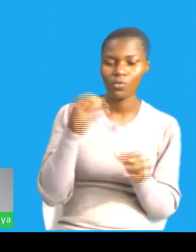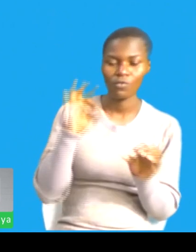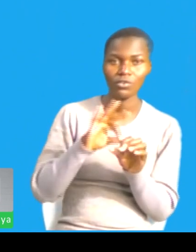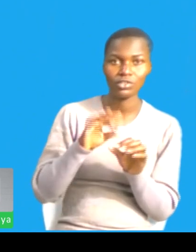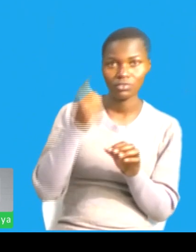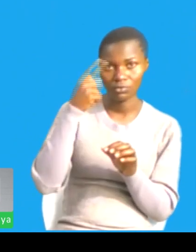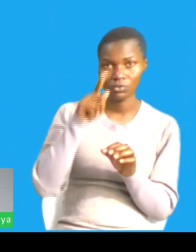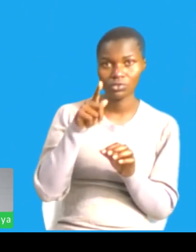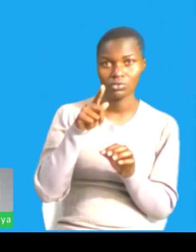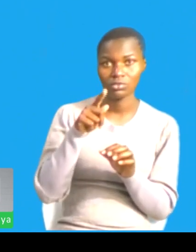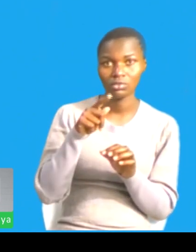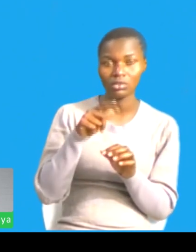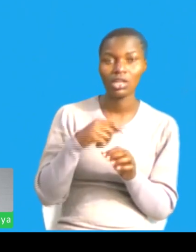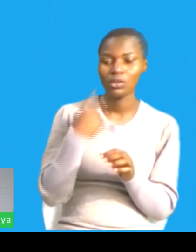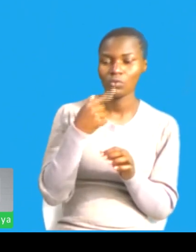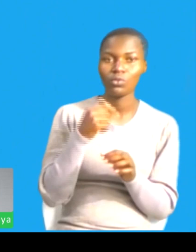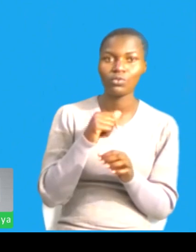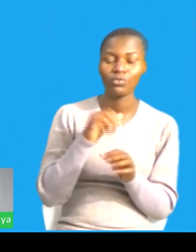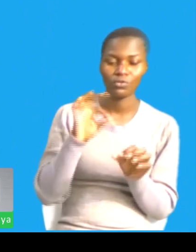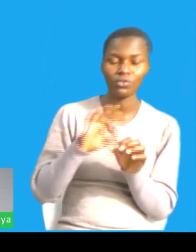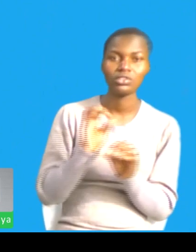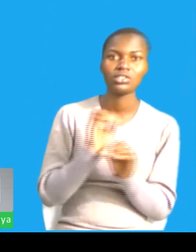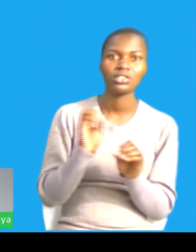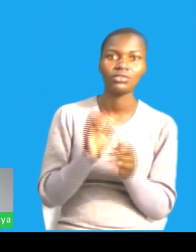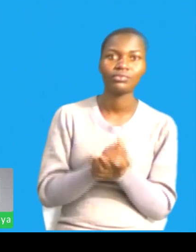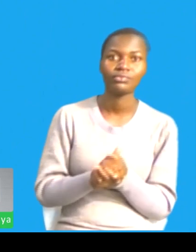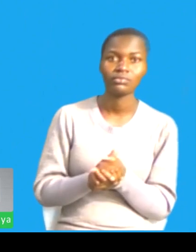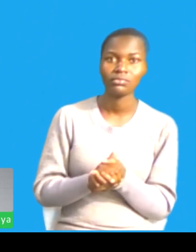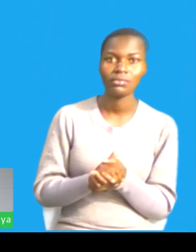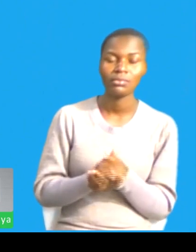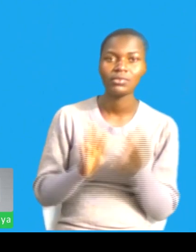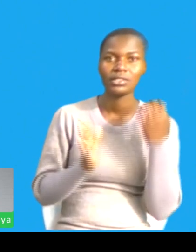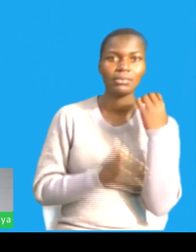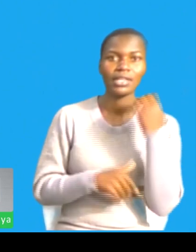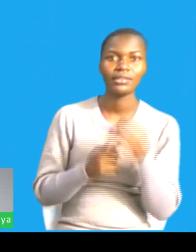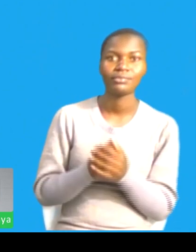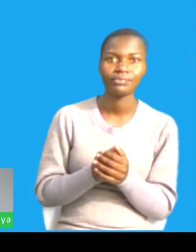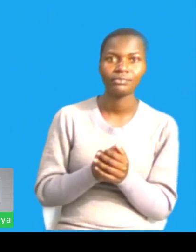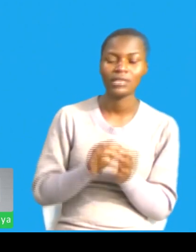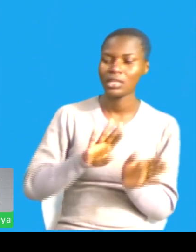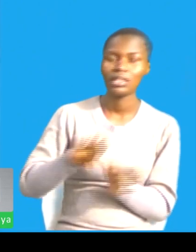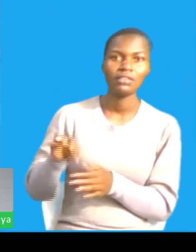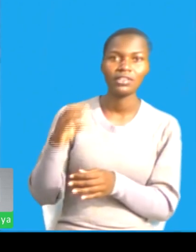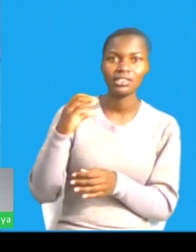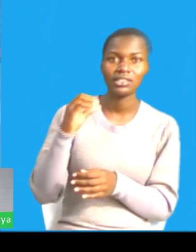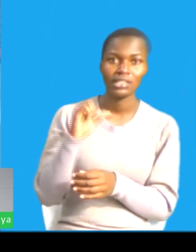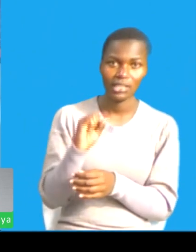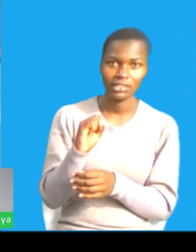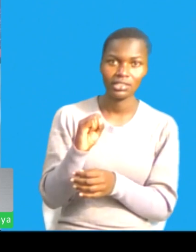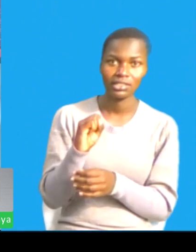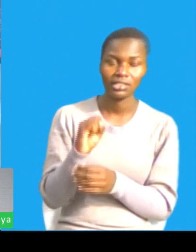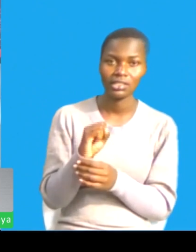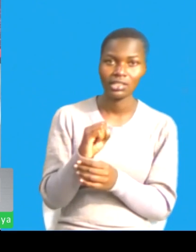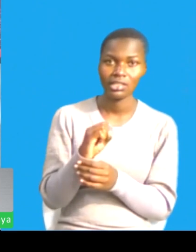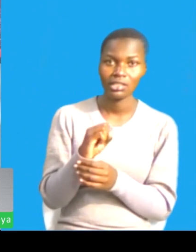kura. Which is very unfair. Okay. Toka kwa ma CS, come to